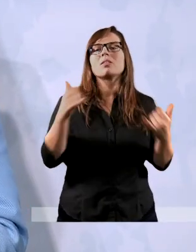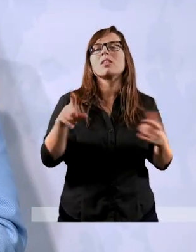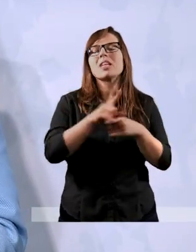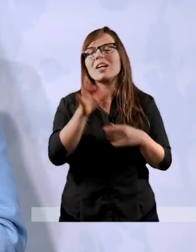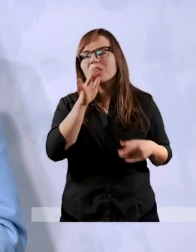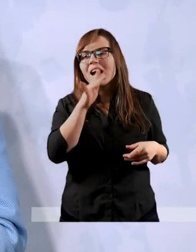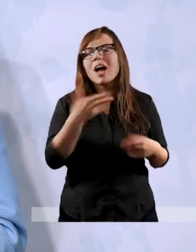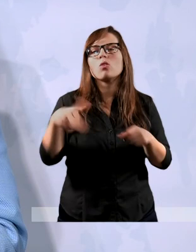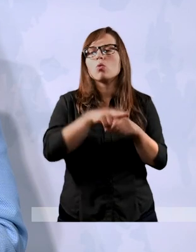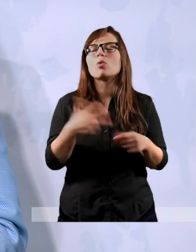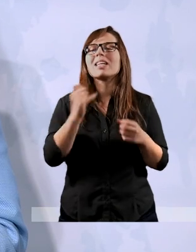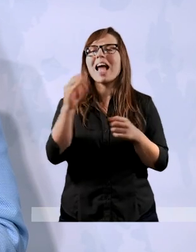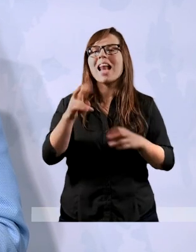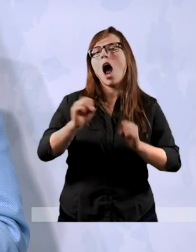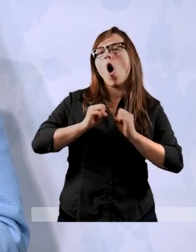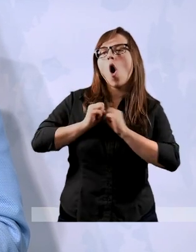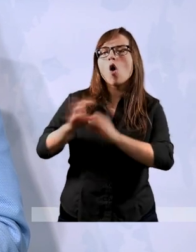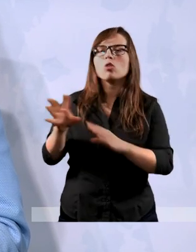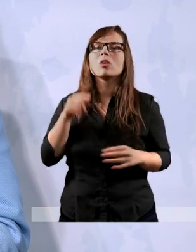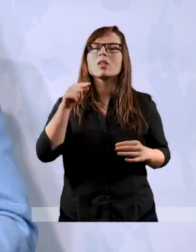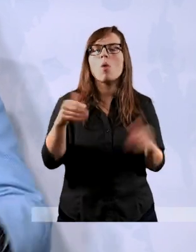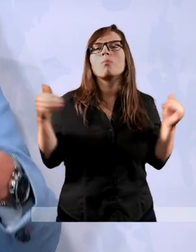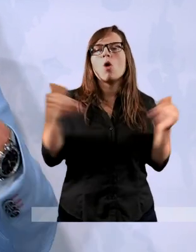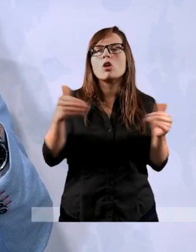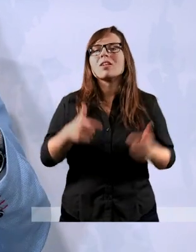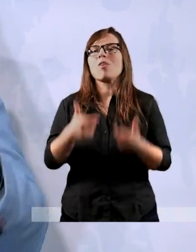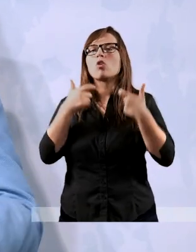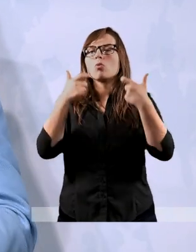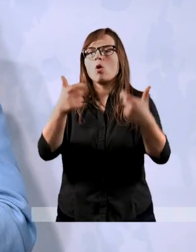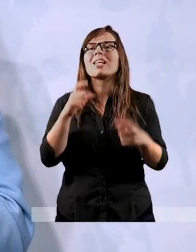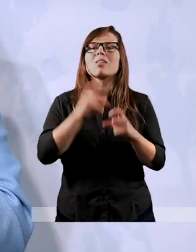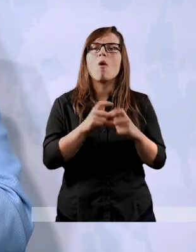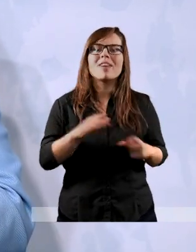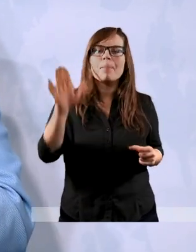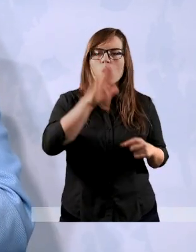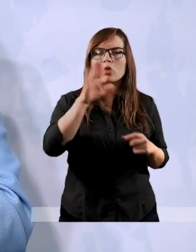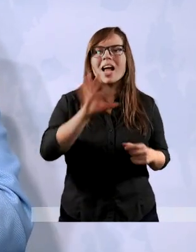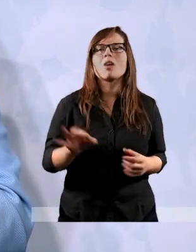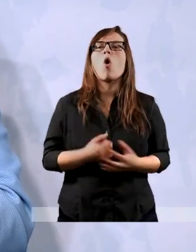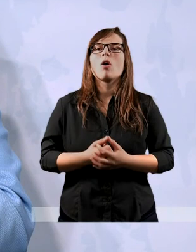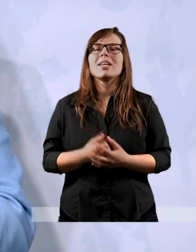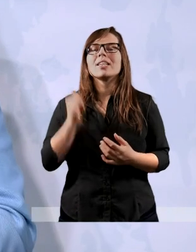następnie Izrael, który jednak odrzucił tą możliwość głoszenia Słowa Bożego